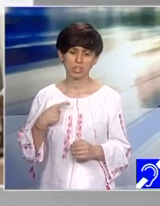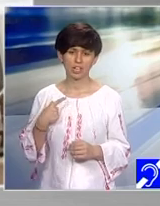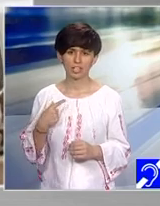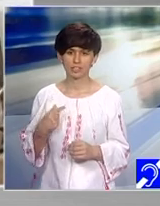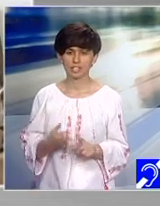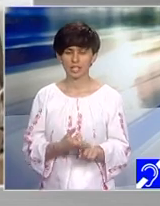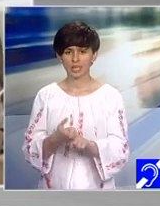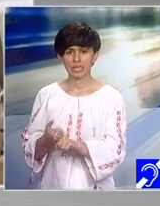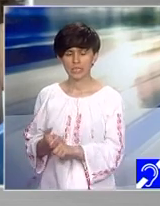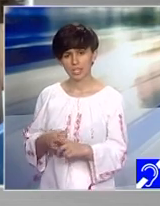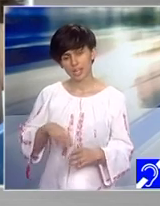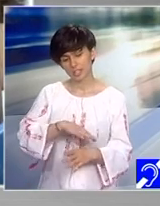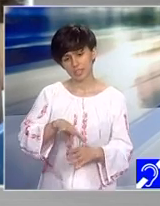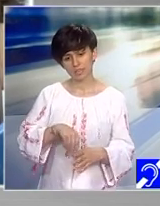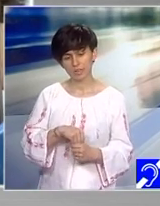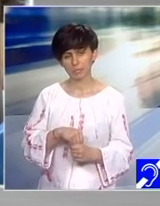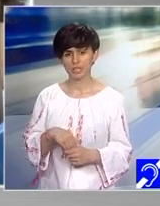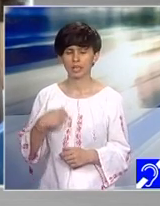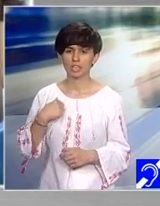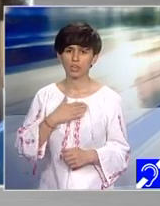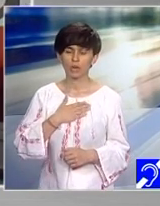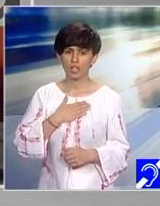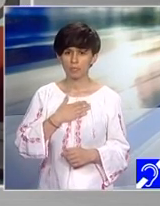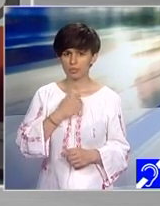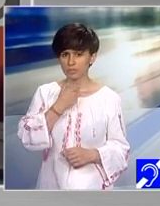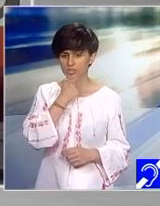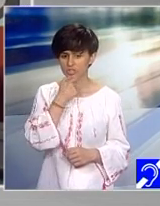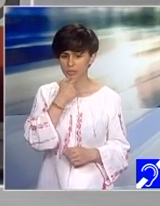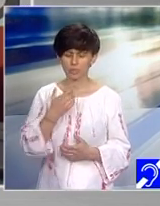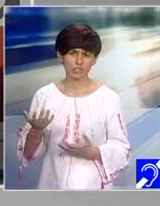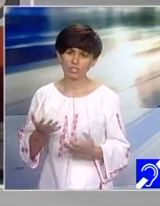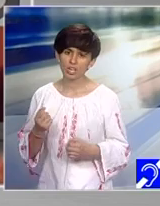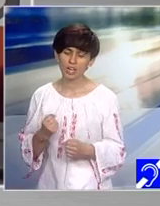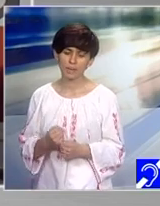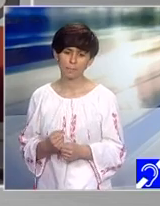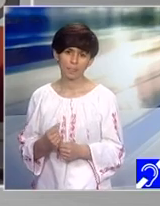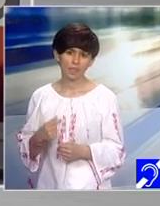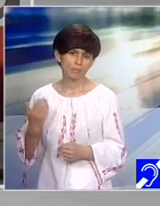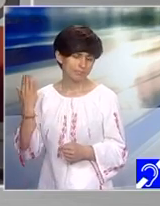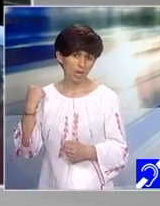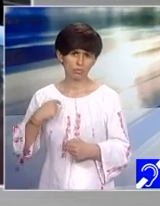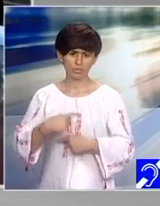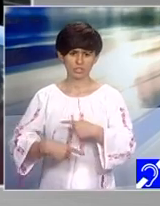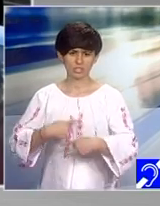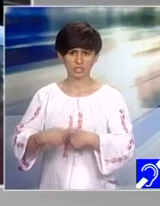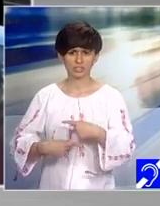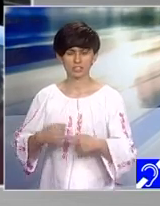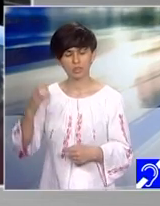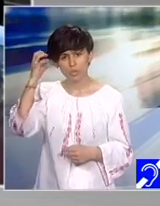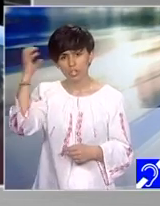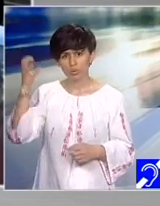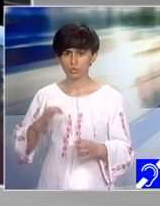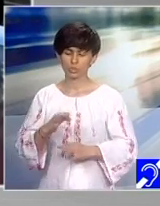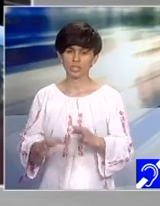care ține de familie. Am avut niște bunici care făceau parte din sistemul acesta al culturii tradiționale și am putut